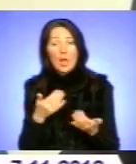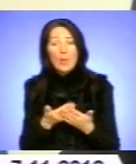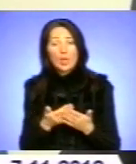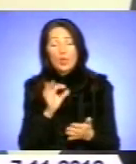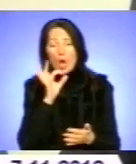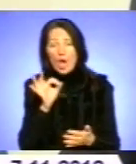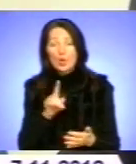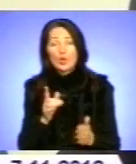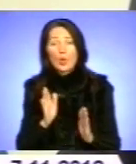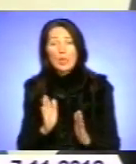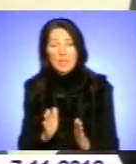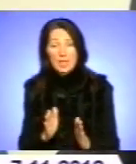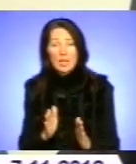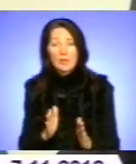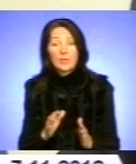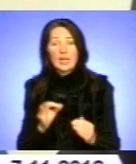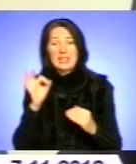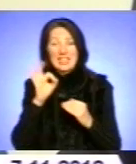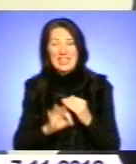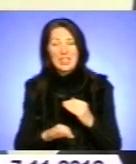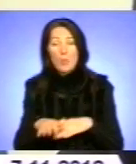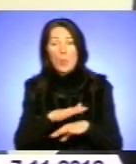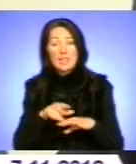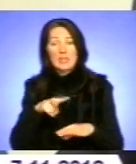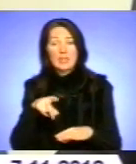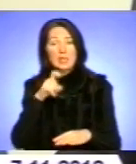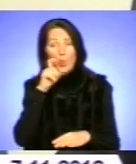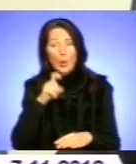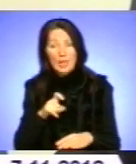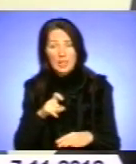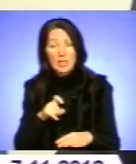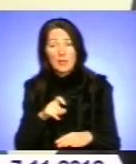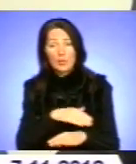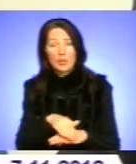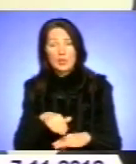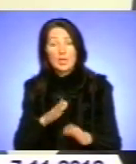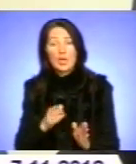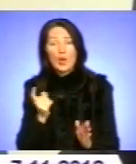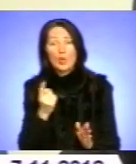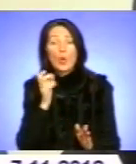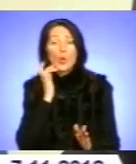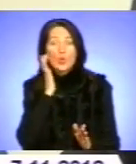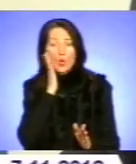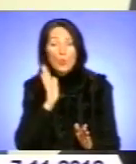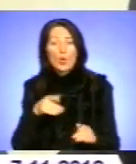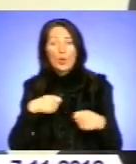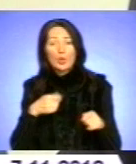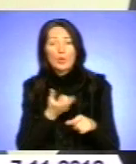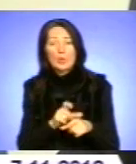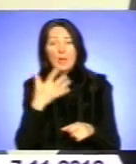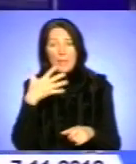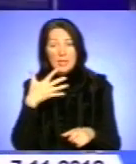кажу, що тільки на східному масиві на Лесі Українки тільки одного цукру було продано більше 50